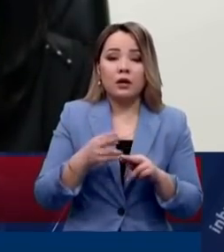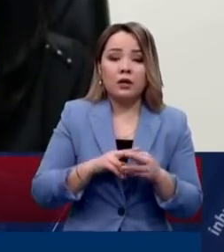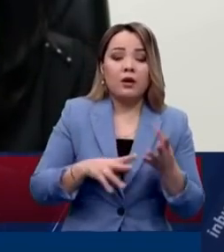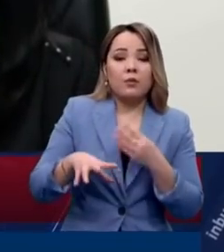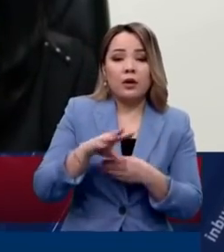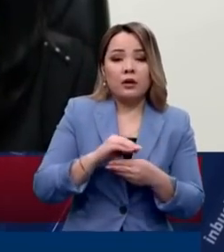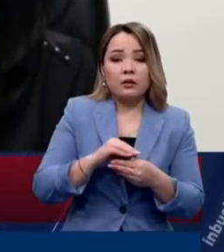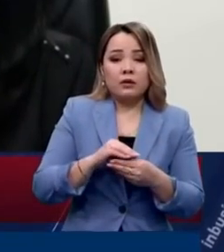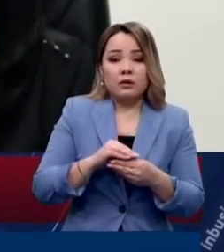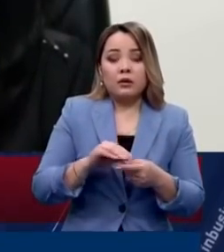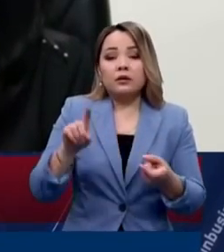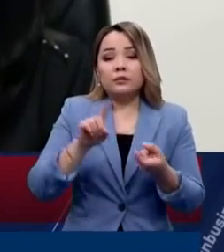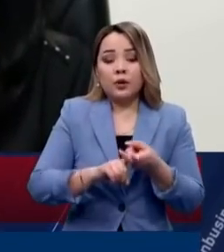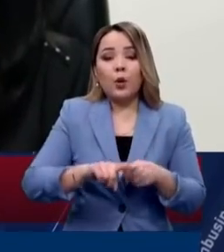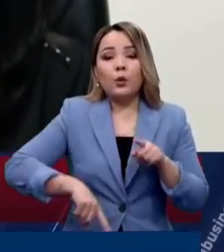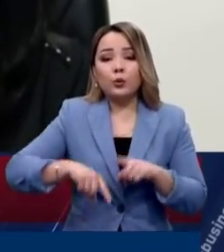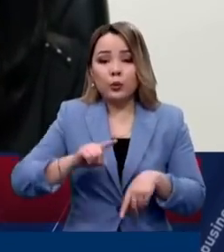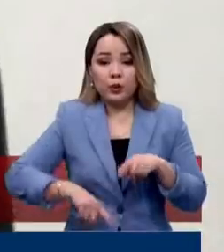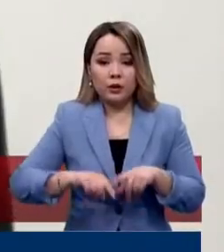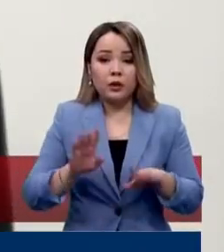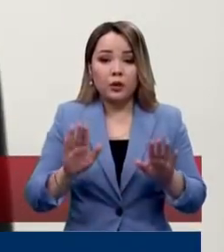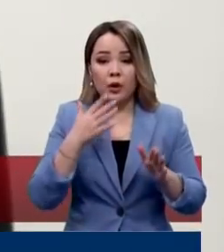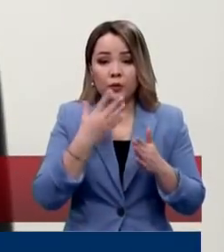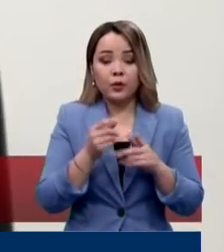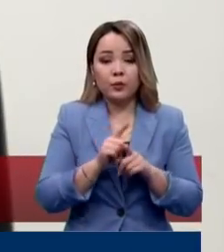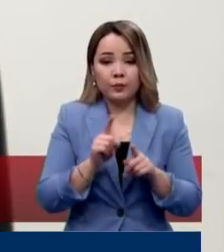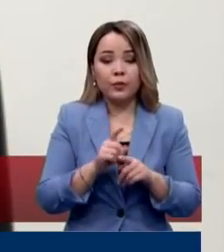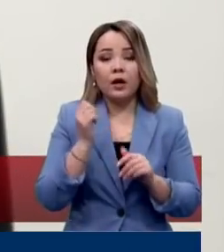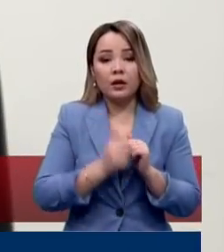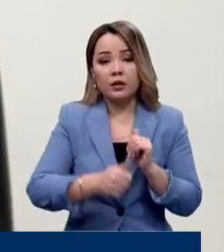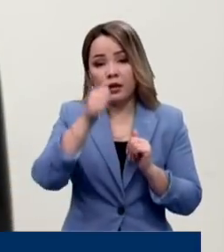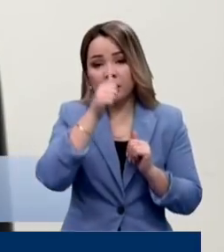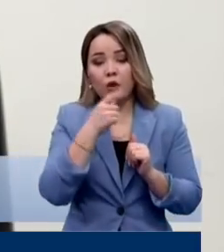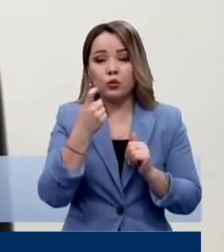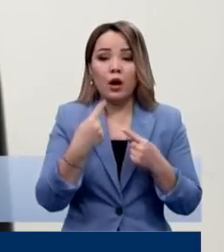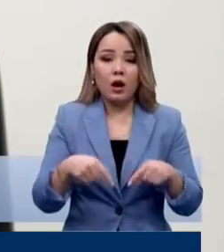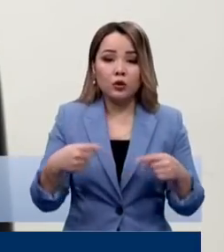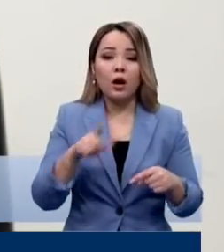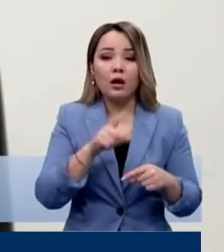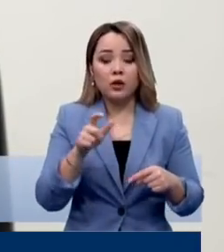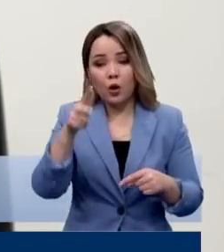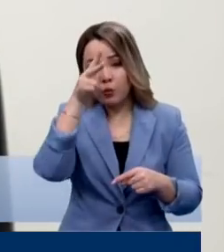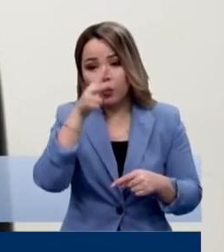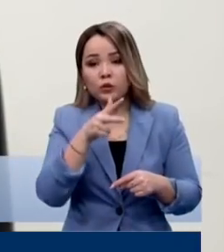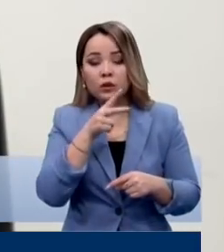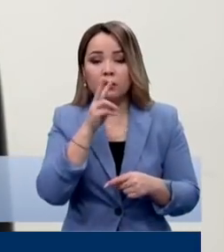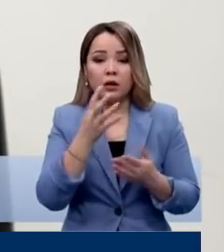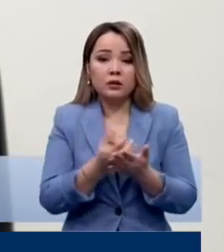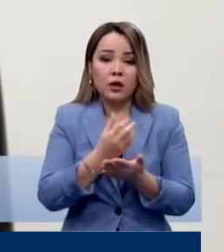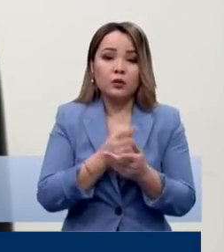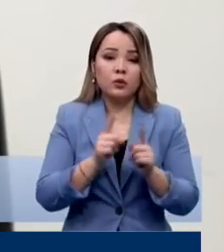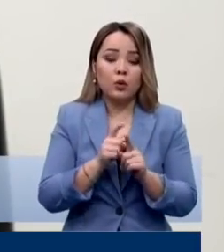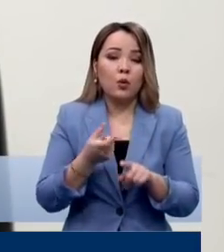бар. Иә, туысқандардың өзінен сіз ай сайын 100 әртүрлі адамнан үш ай қатарынан ақша алатын